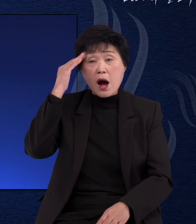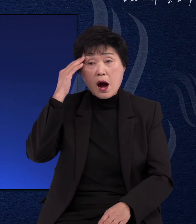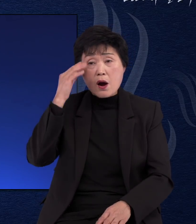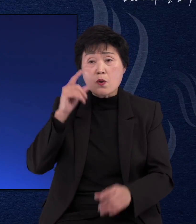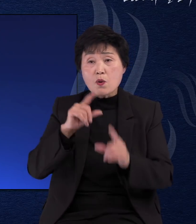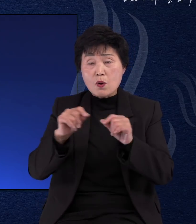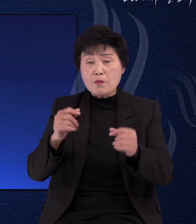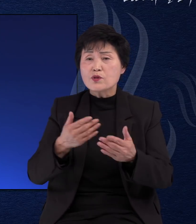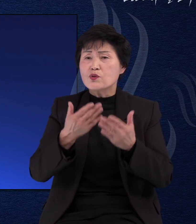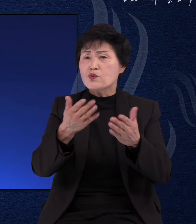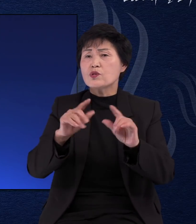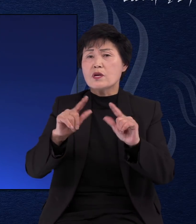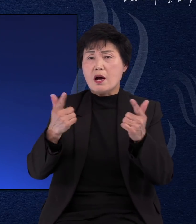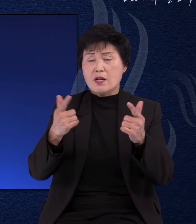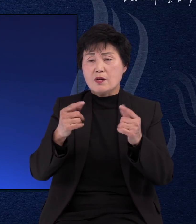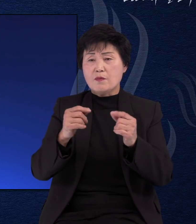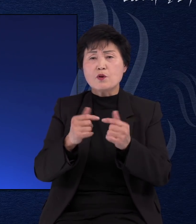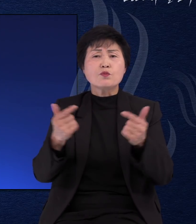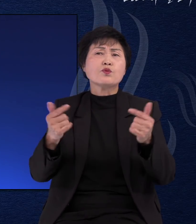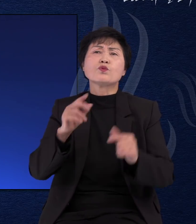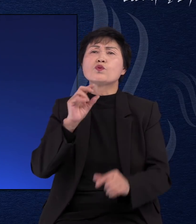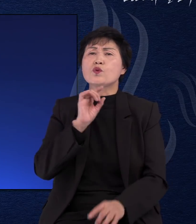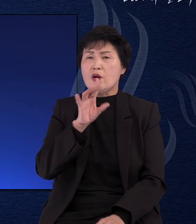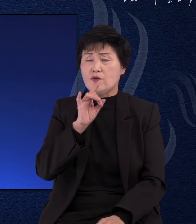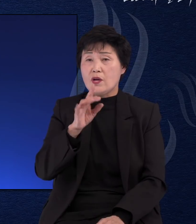되는데 한국 음식도 못 먹고,